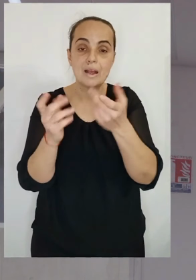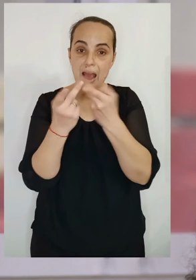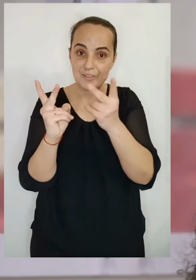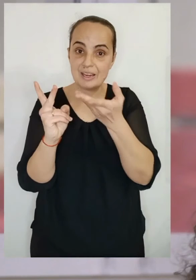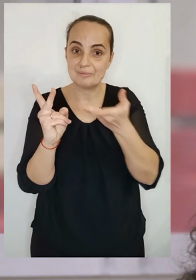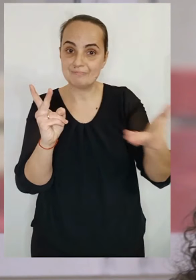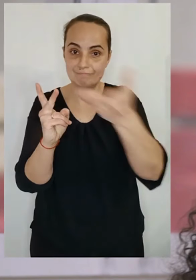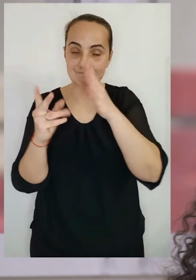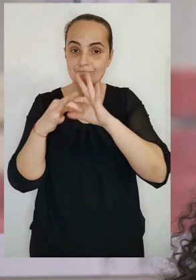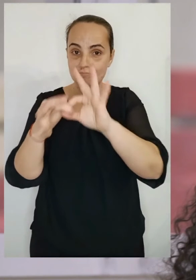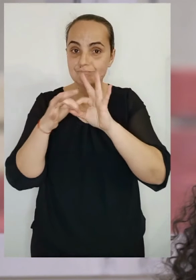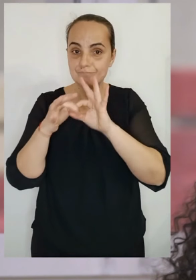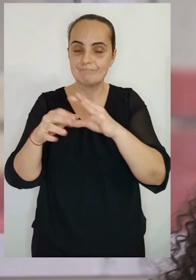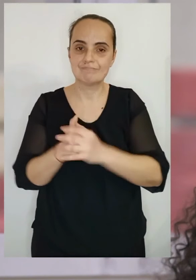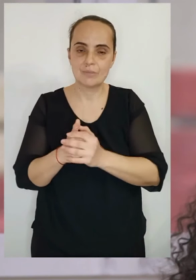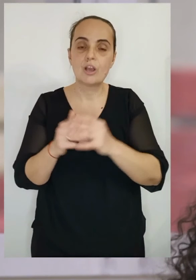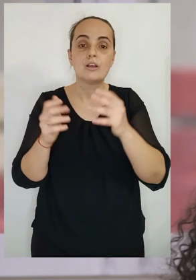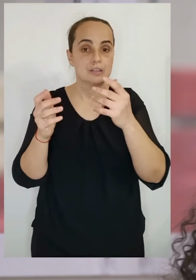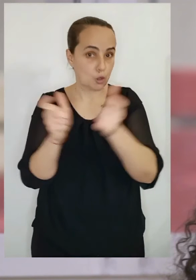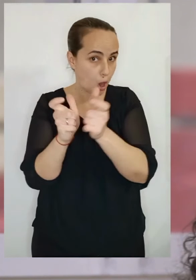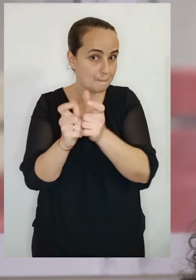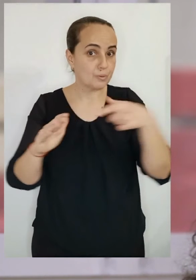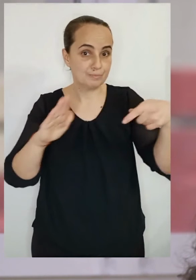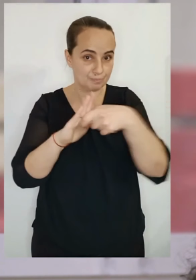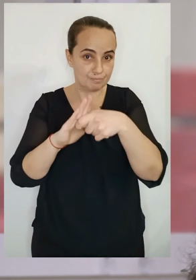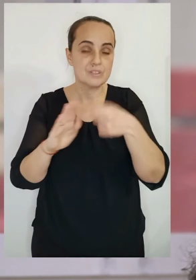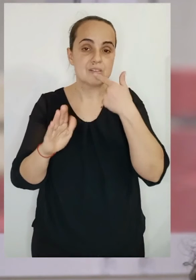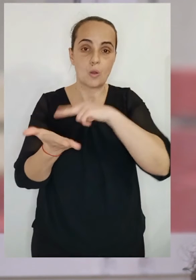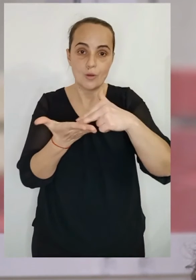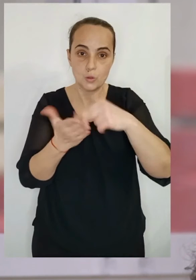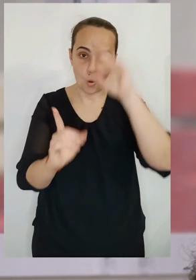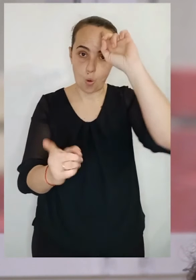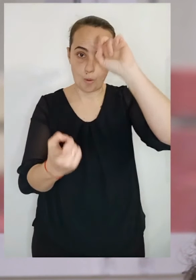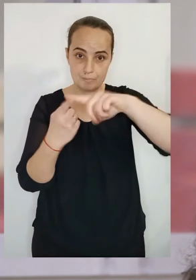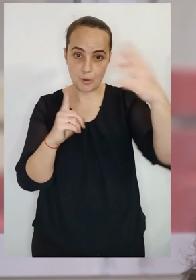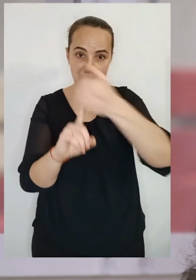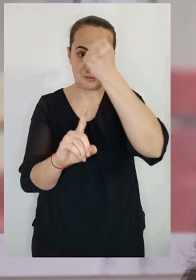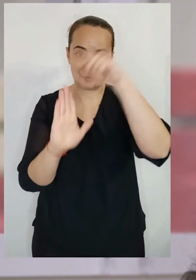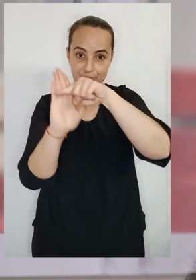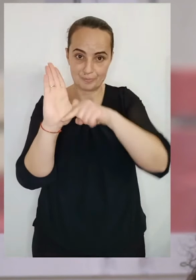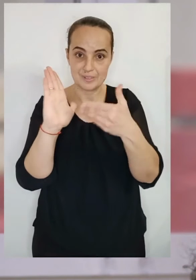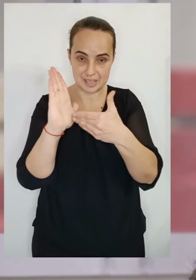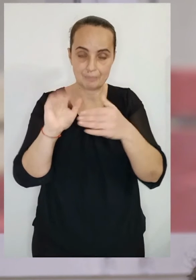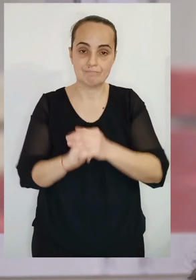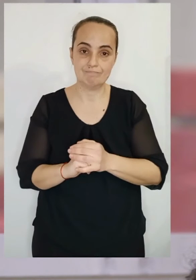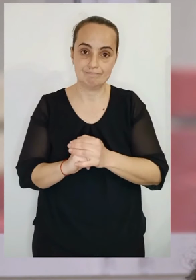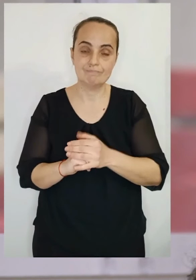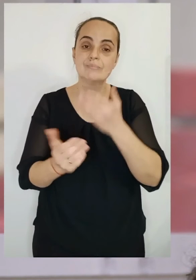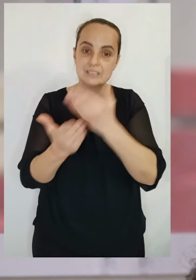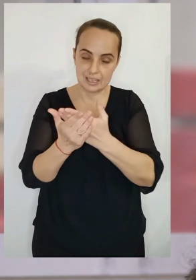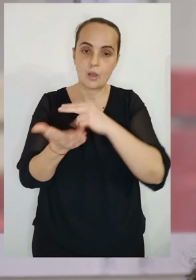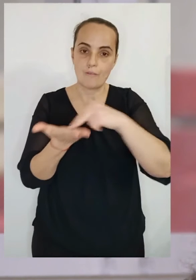de la ville. Alors, on a les clubs qu'on appelle chez nous conventionnés. Hein, c'est des clubs qui ont des conventions d'objectifs avec la ville et qui, effectivement,